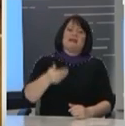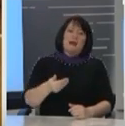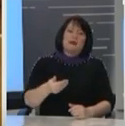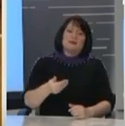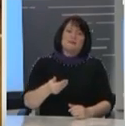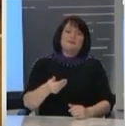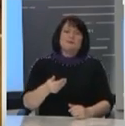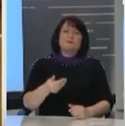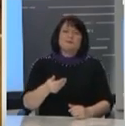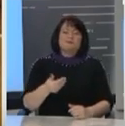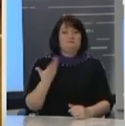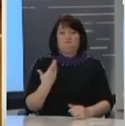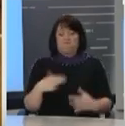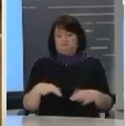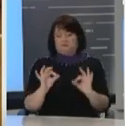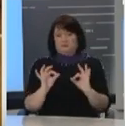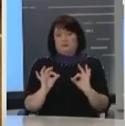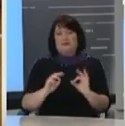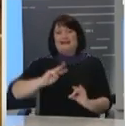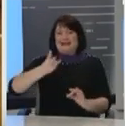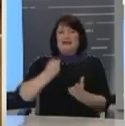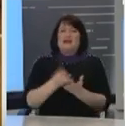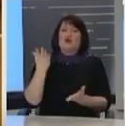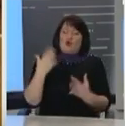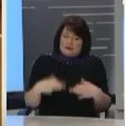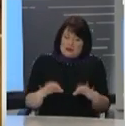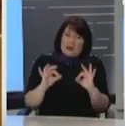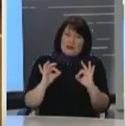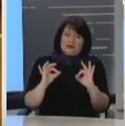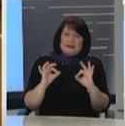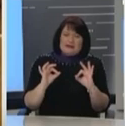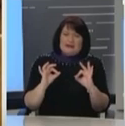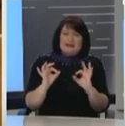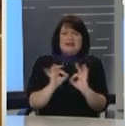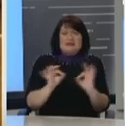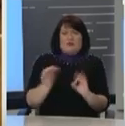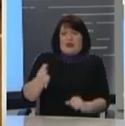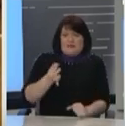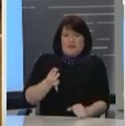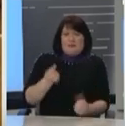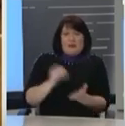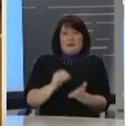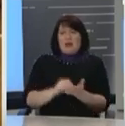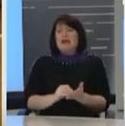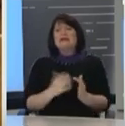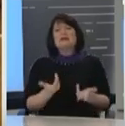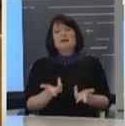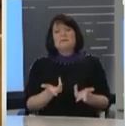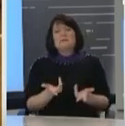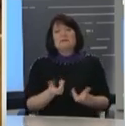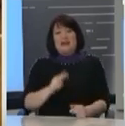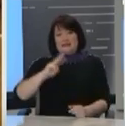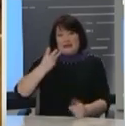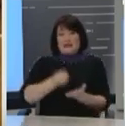όταν ξεκινούσε η τρίτη αξιολόγηση, διαβεβαίωνε και πάλι ότι η